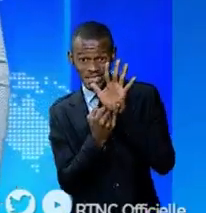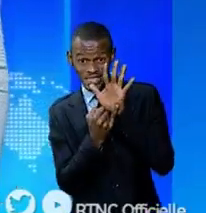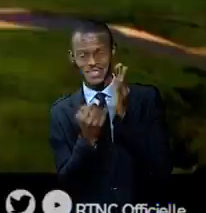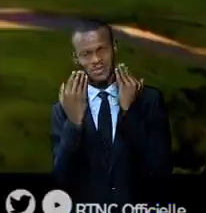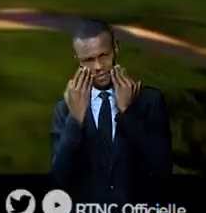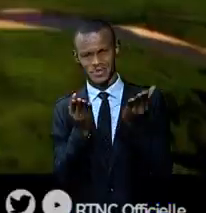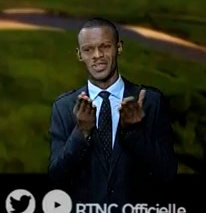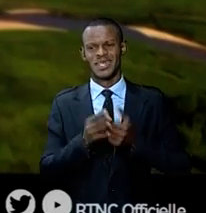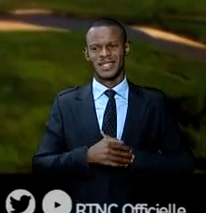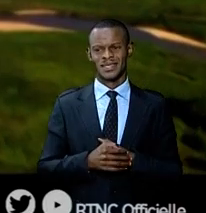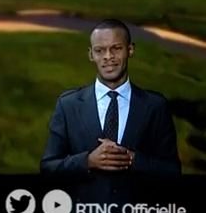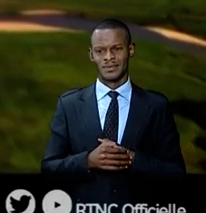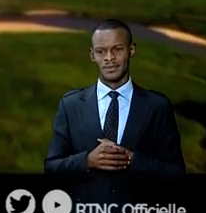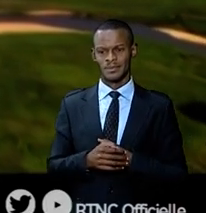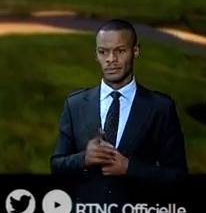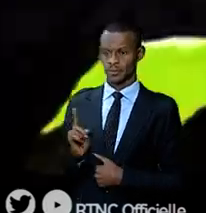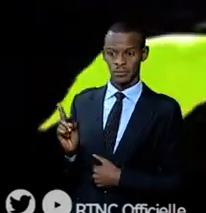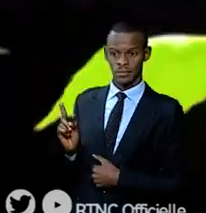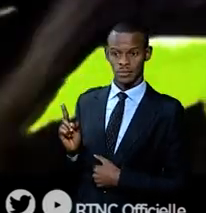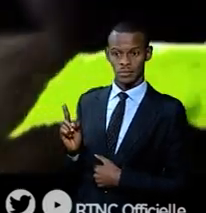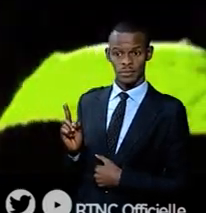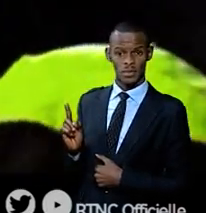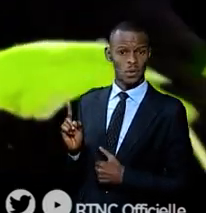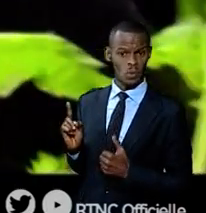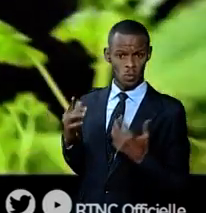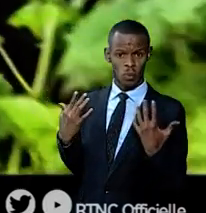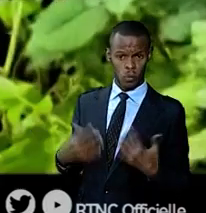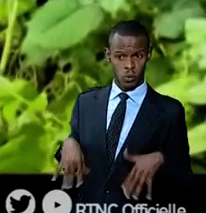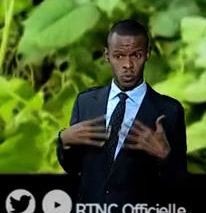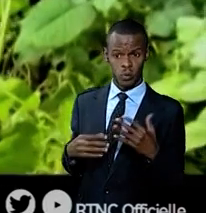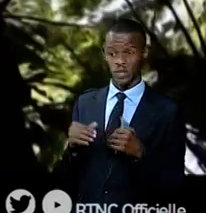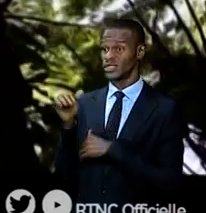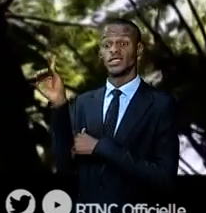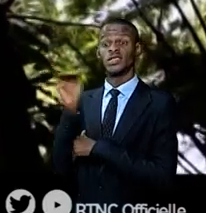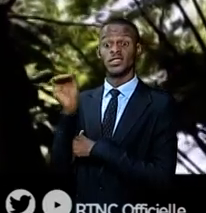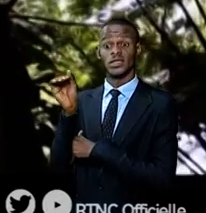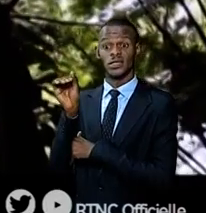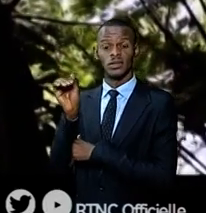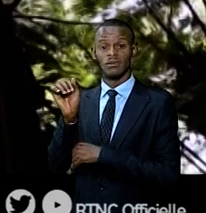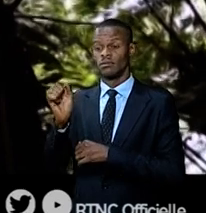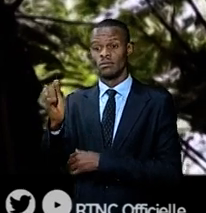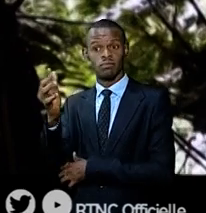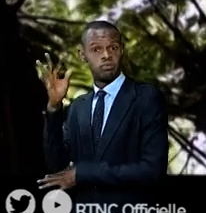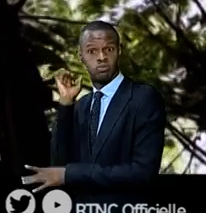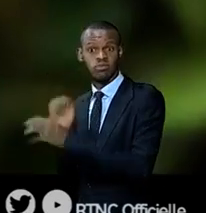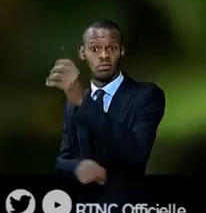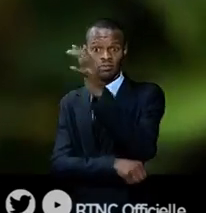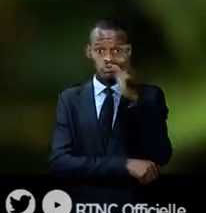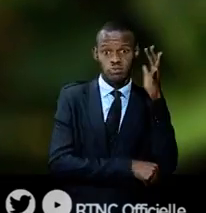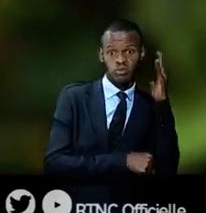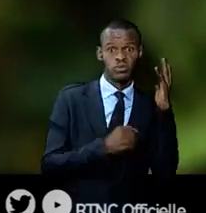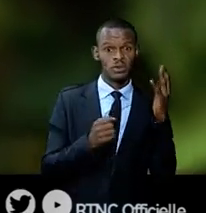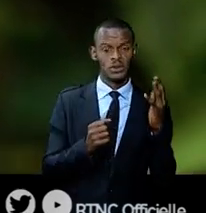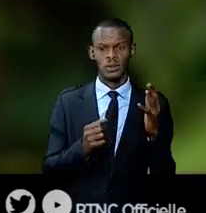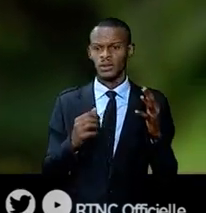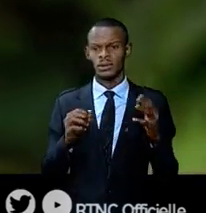Yenga. Le paysage congolais nous gratifie de son immense beauté. En RDC, on a l'impression que